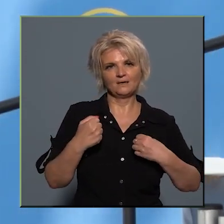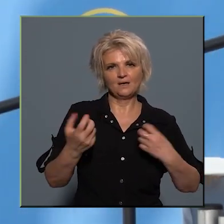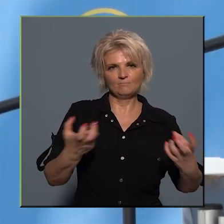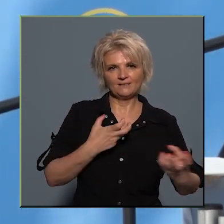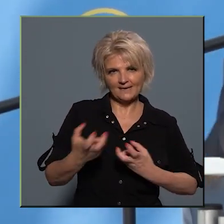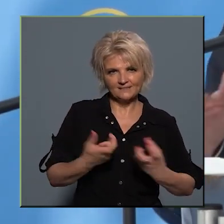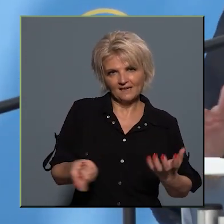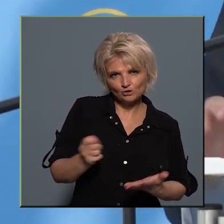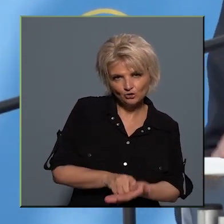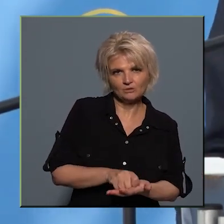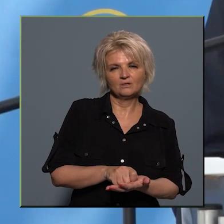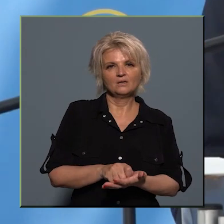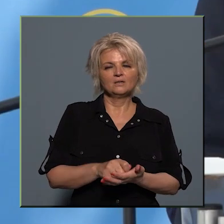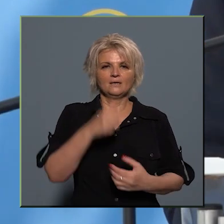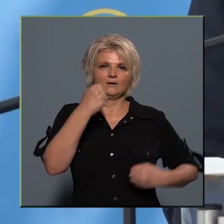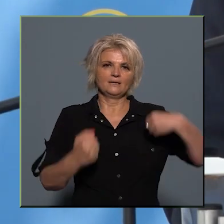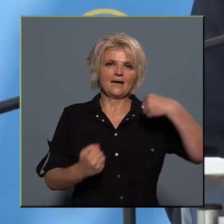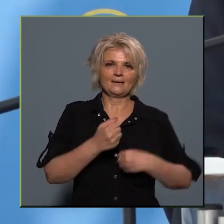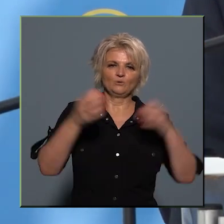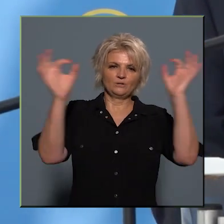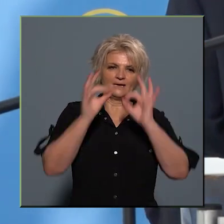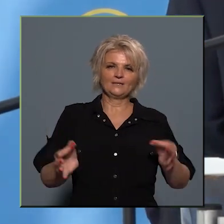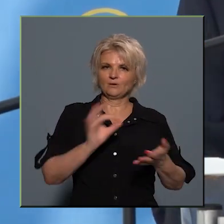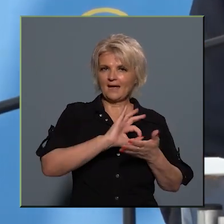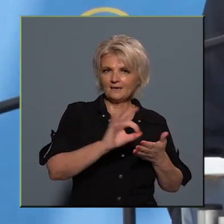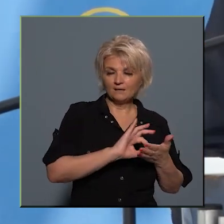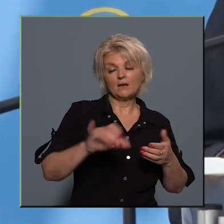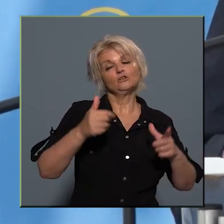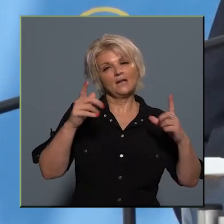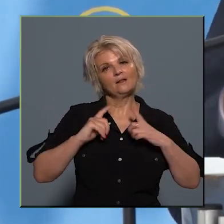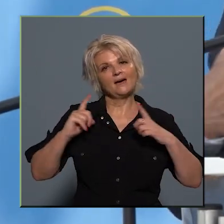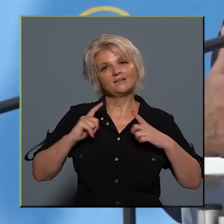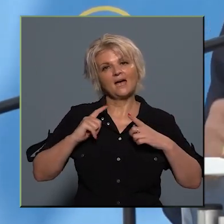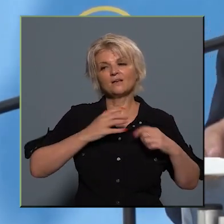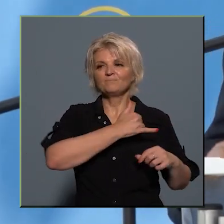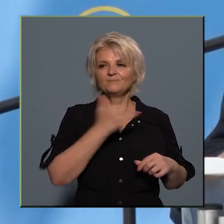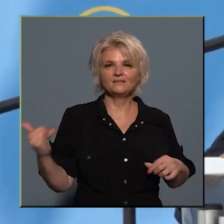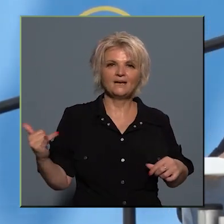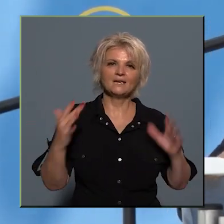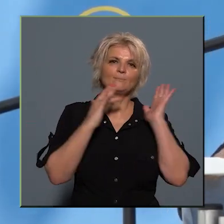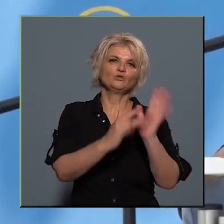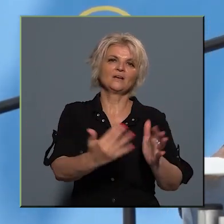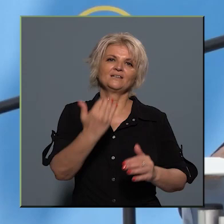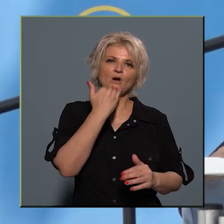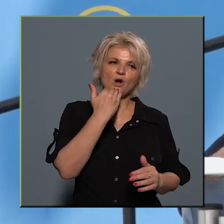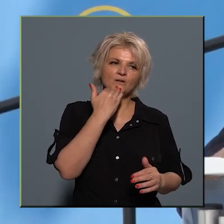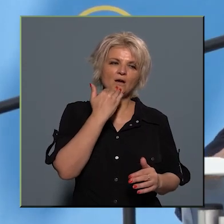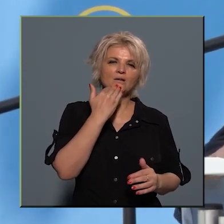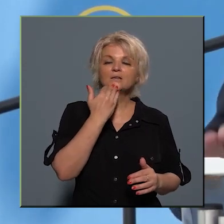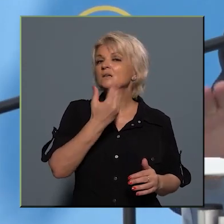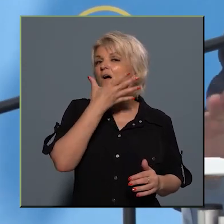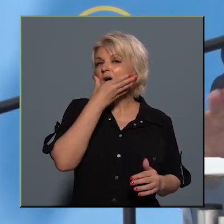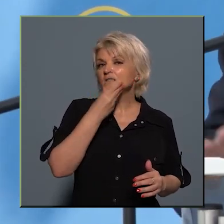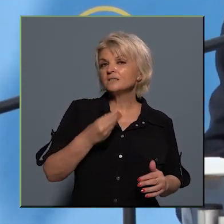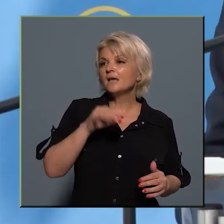beszerzését, hiszen a járműgyártók előírják, vagy el is várják, illetve mindenki mutatni akarja, hogy milyen szép,